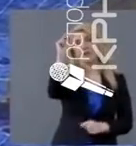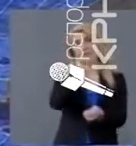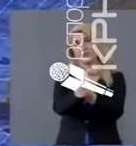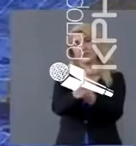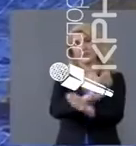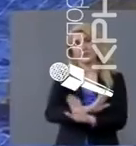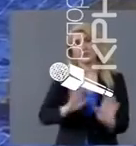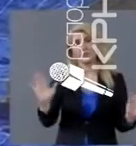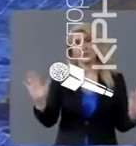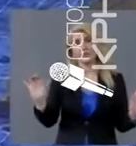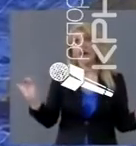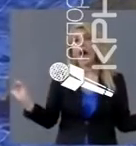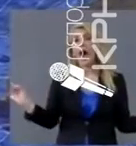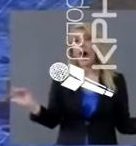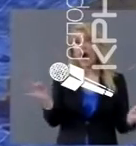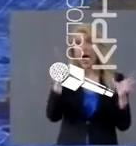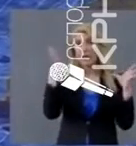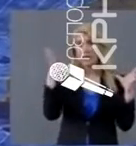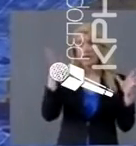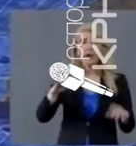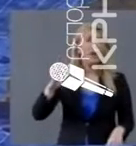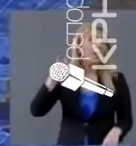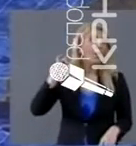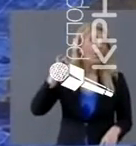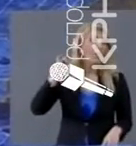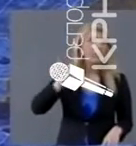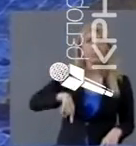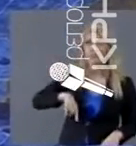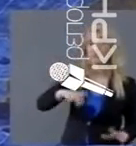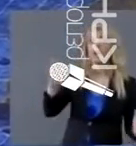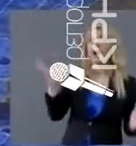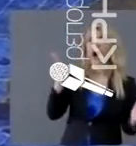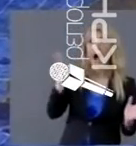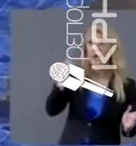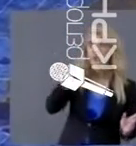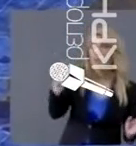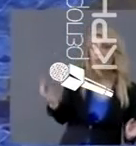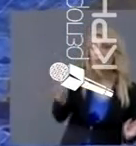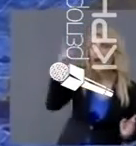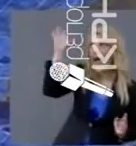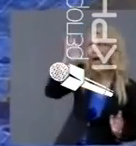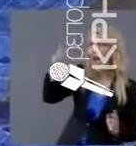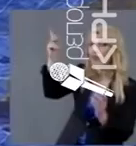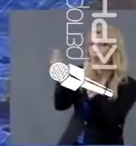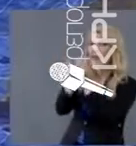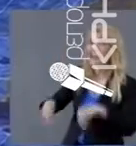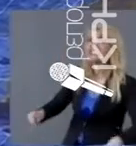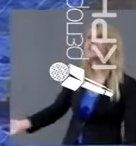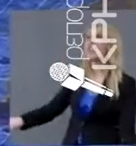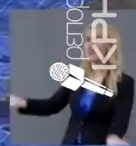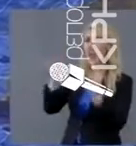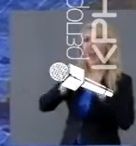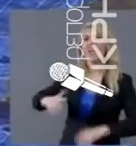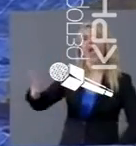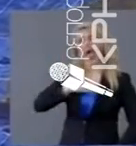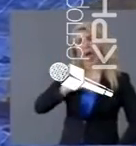υπάρξει τελικά μία ευρωπαϊκή λύση, η χώρα μας θα εκπονήσει μόνη της ένα πρόσθετο και μεγαλύτερο